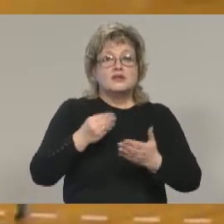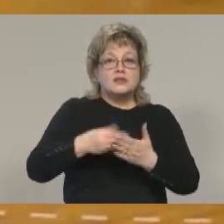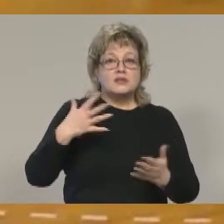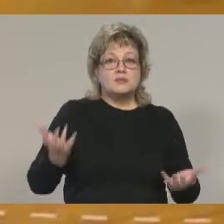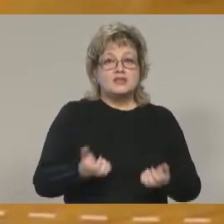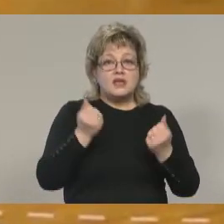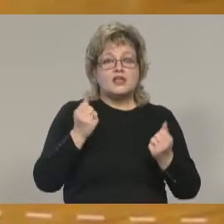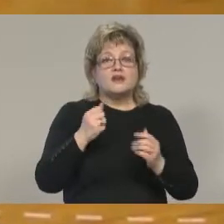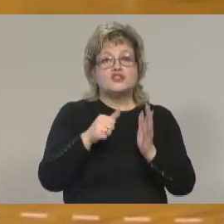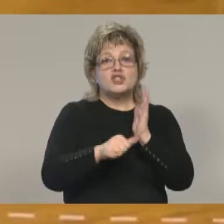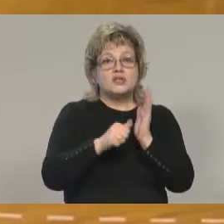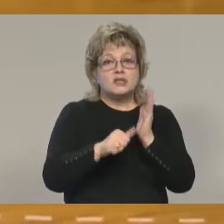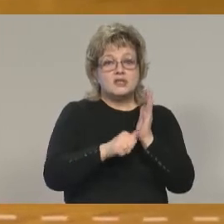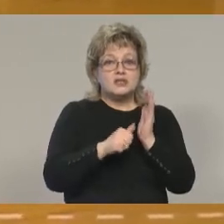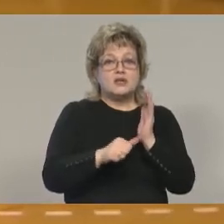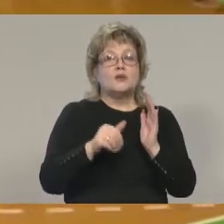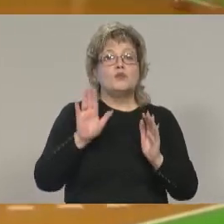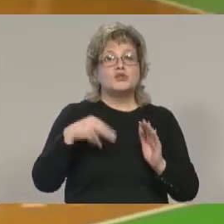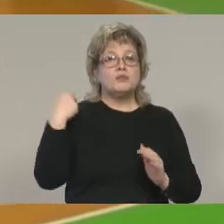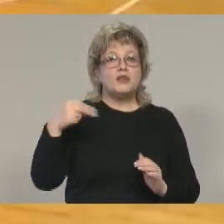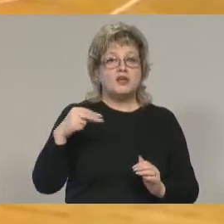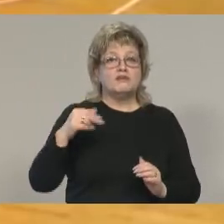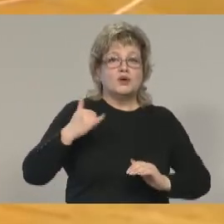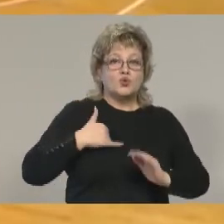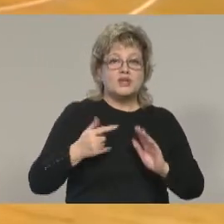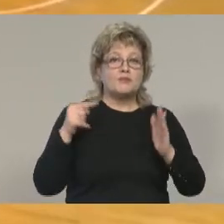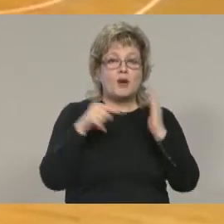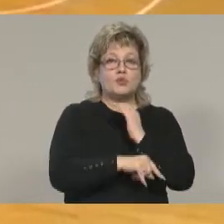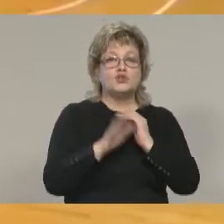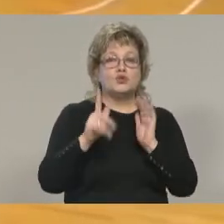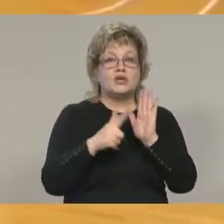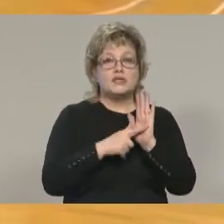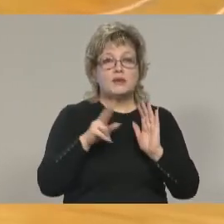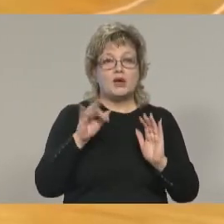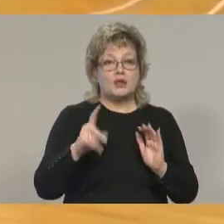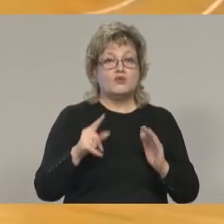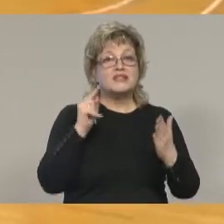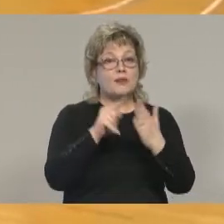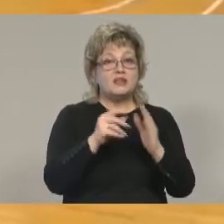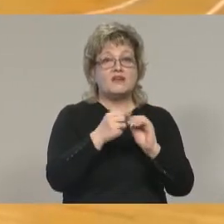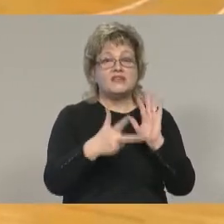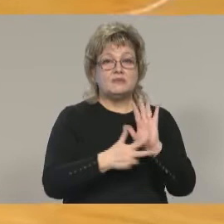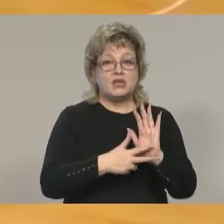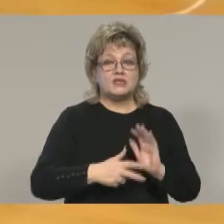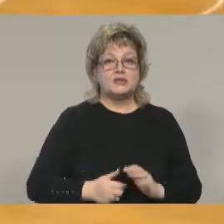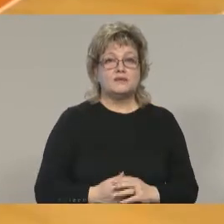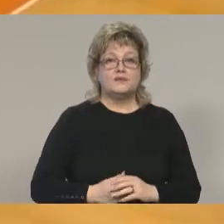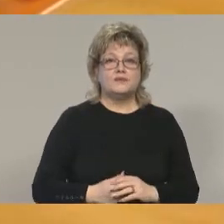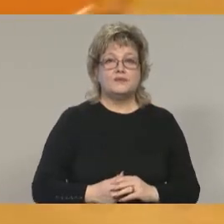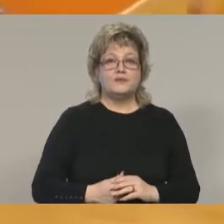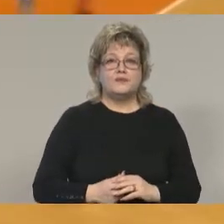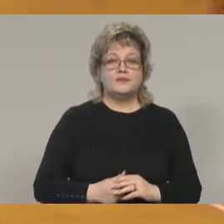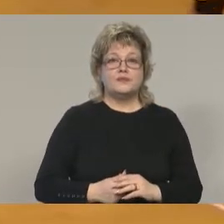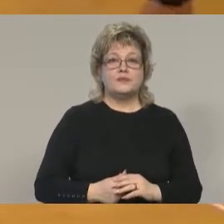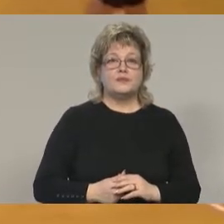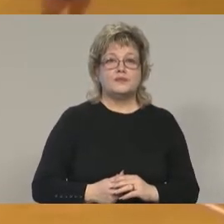спасений до невероятных 60. Так что после перерыва у нас пропущено всего 7 голов, а забито 18.